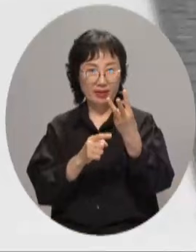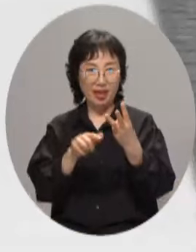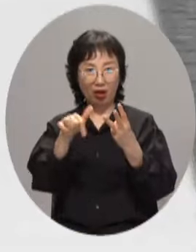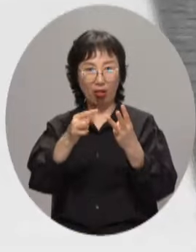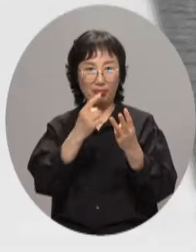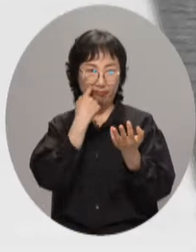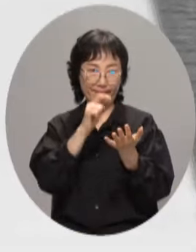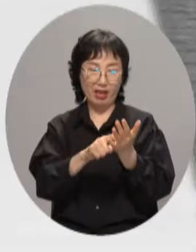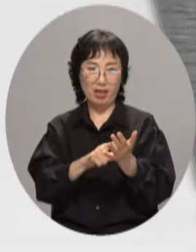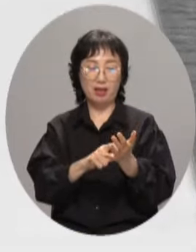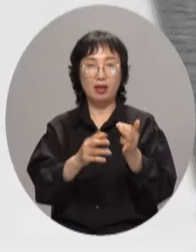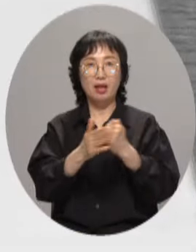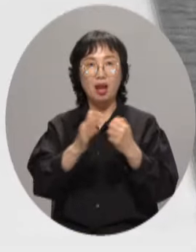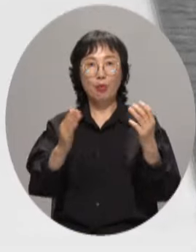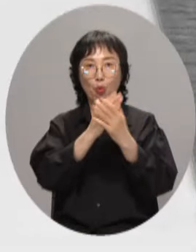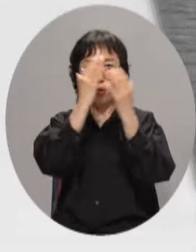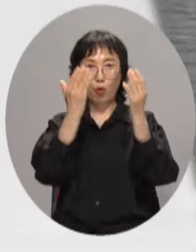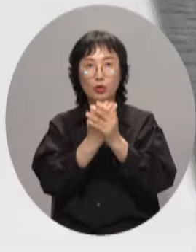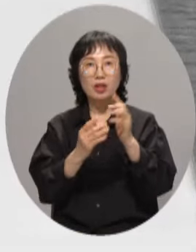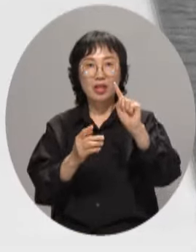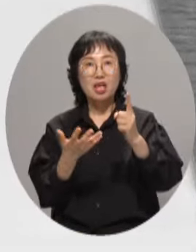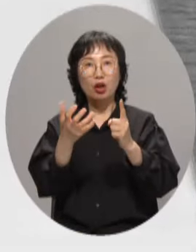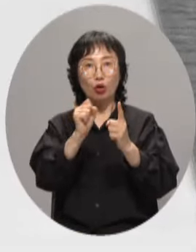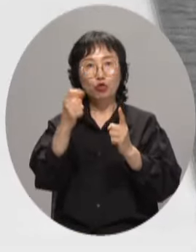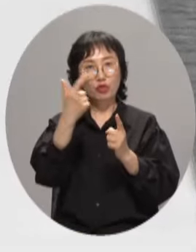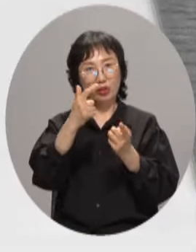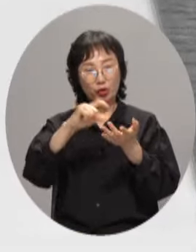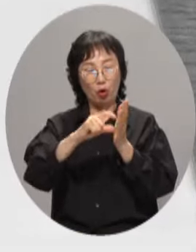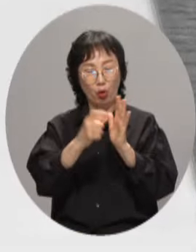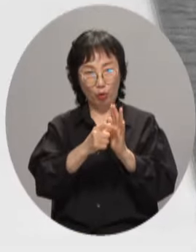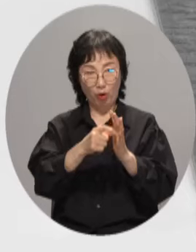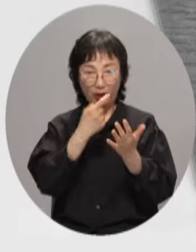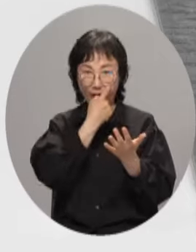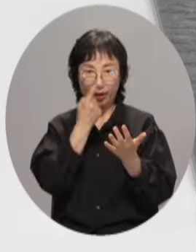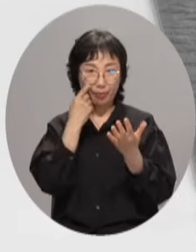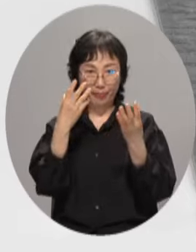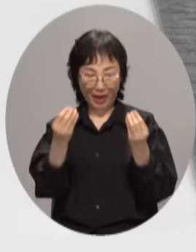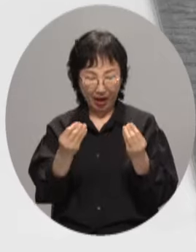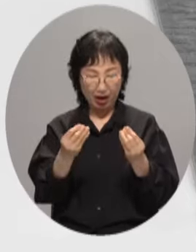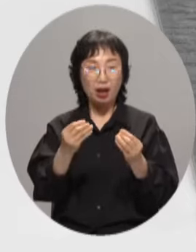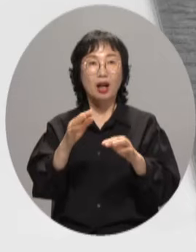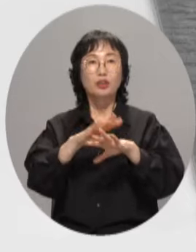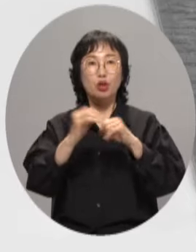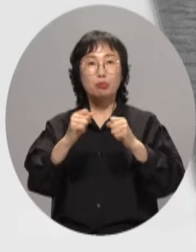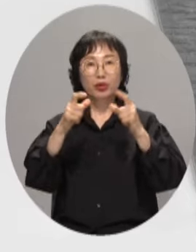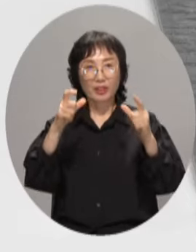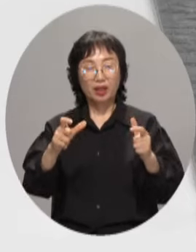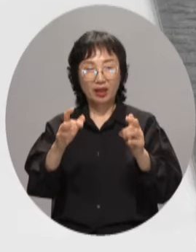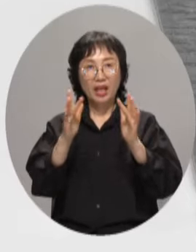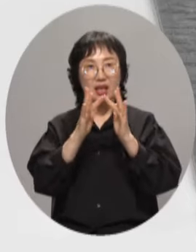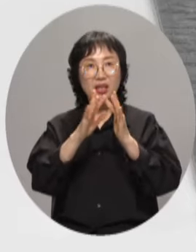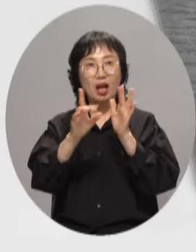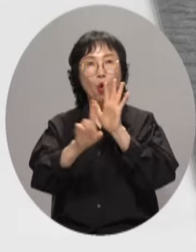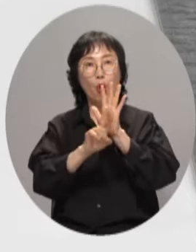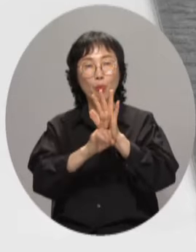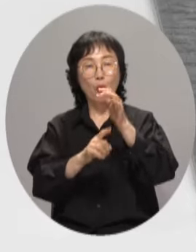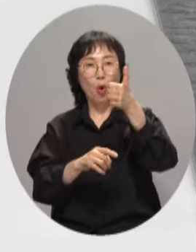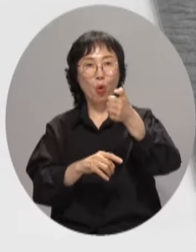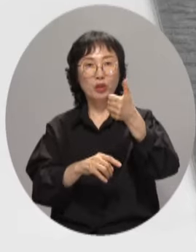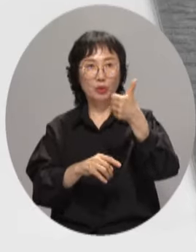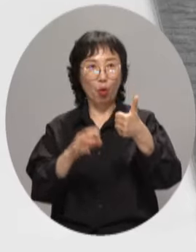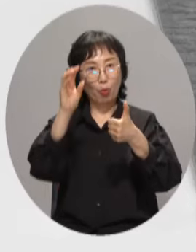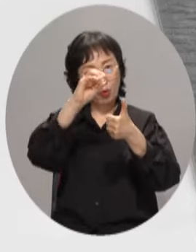밝혀졌습니다. 모두 1억 2천만 원의 부당 행위가 확인돼 전북자치도 1년치 온라인 홍보 예산의